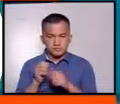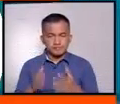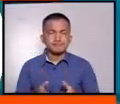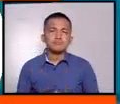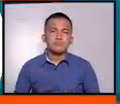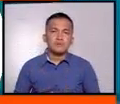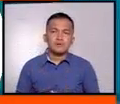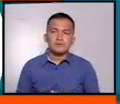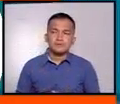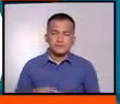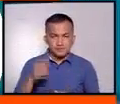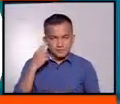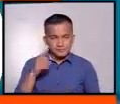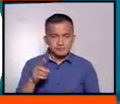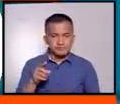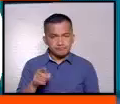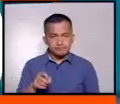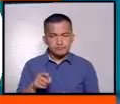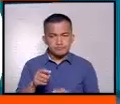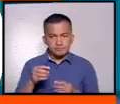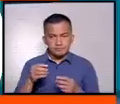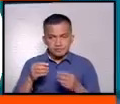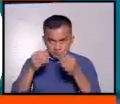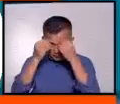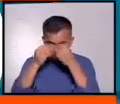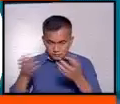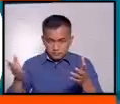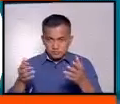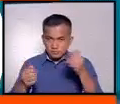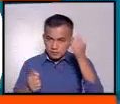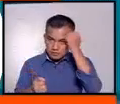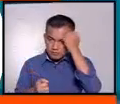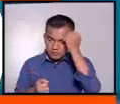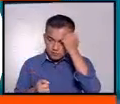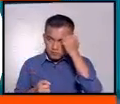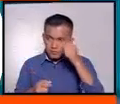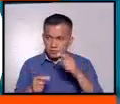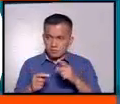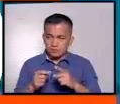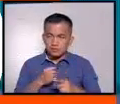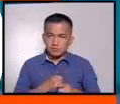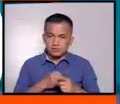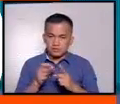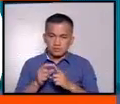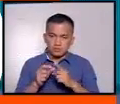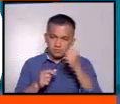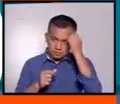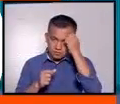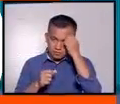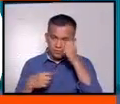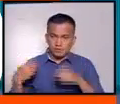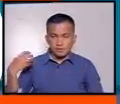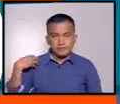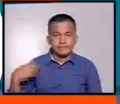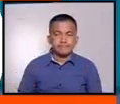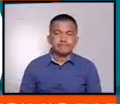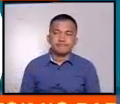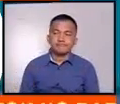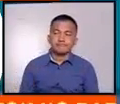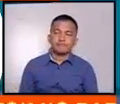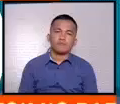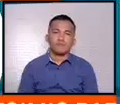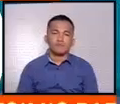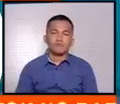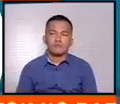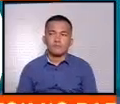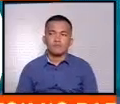at siguro para naman ma-educate ito mga bobong, pasensya na po sa word, bobong mga employers.